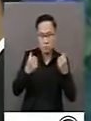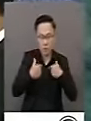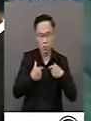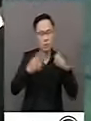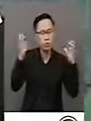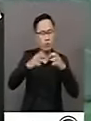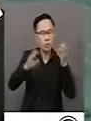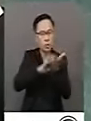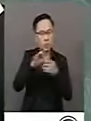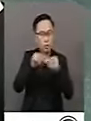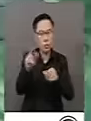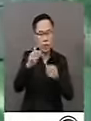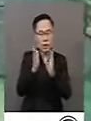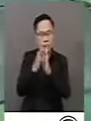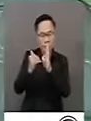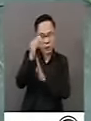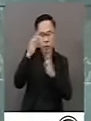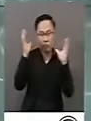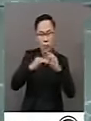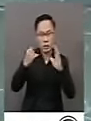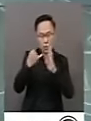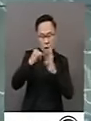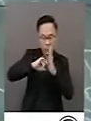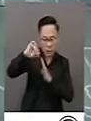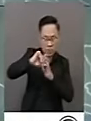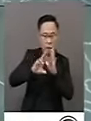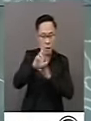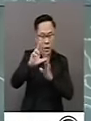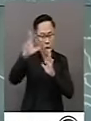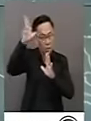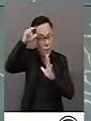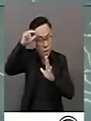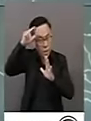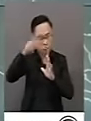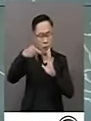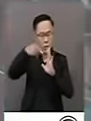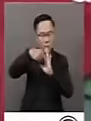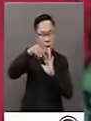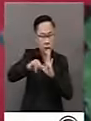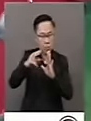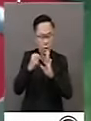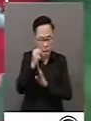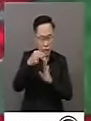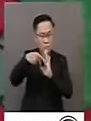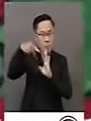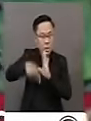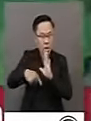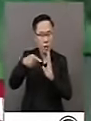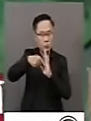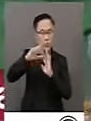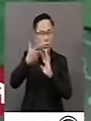ฝนตกเล็กน้อยนะครับไม่ว่าจะเป็นพื้นที่ทางด้านเชียงใหม่เชียงรายลำปางจังหวัดพะเยาจังหวัดน่านจังหวัดแพร่รวมถึง